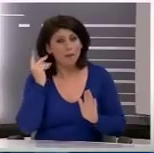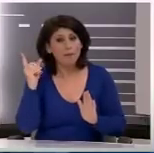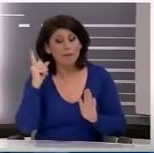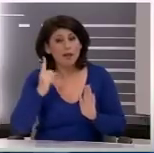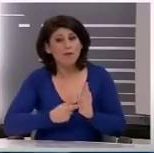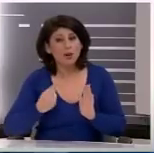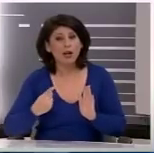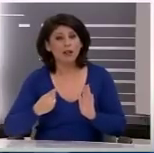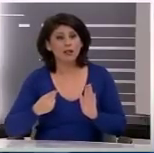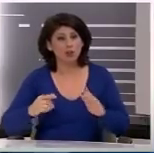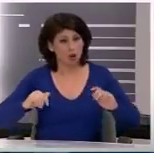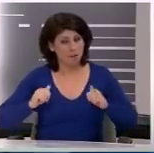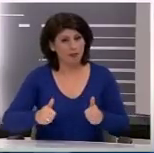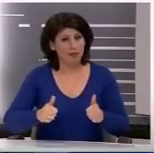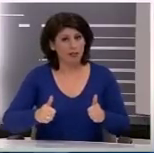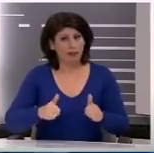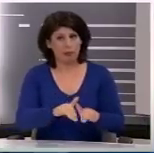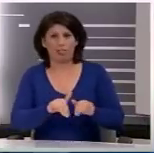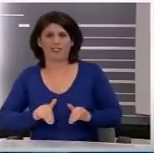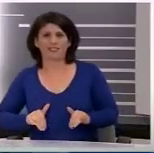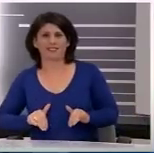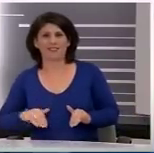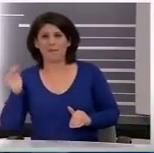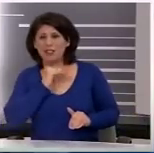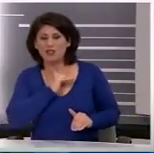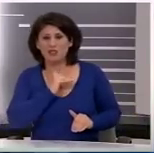φορά αποτολμήθη και αποεσύρθη.